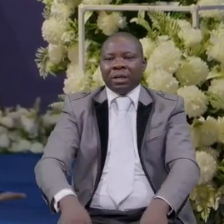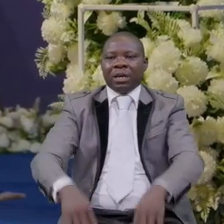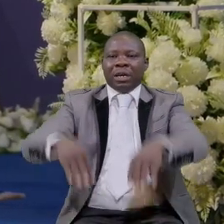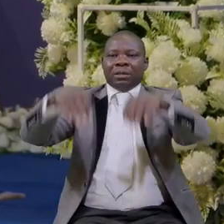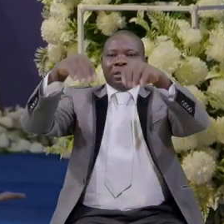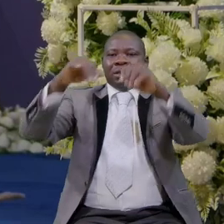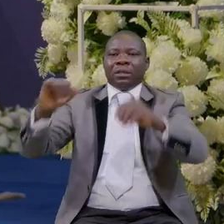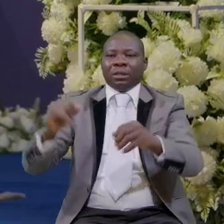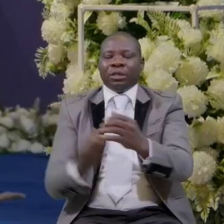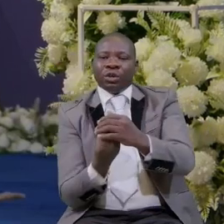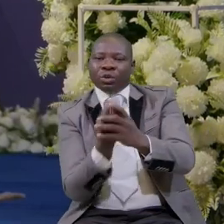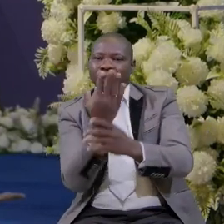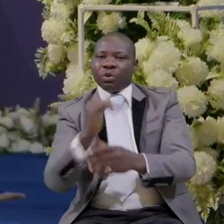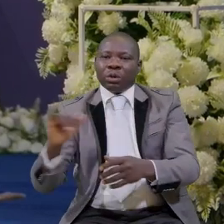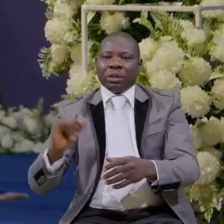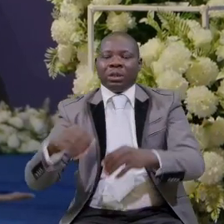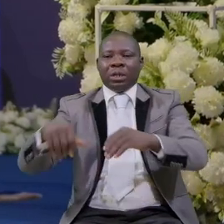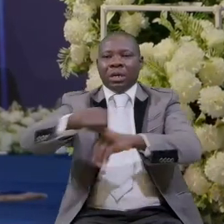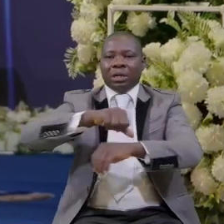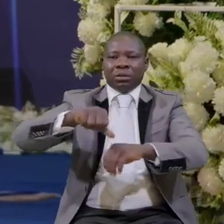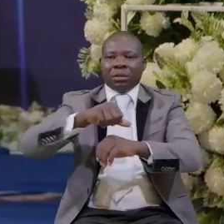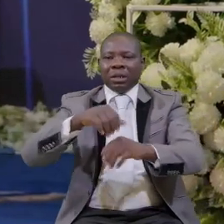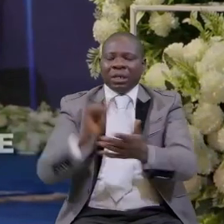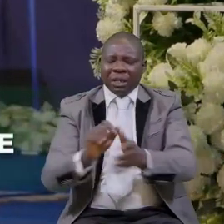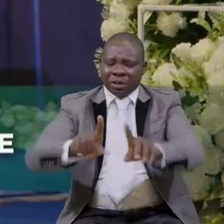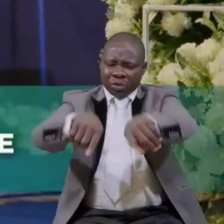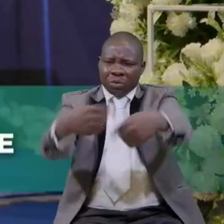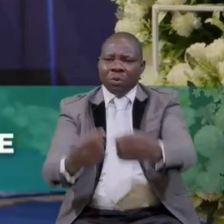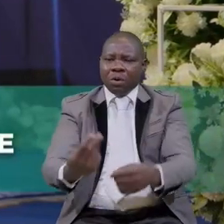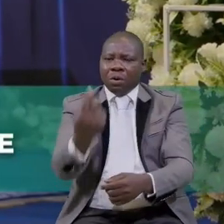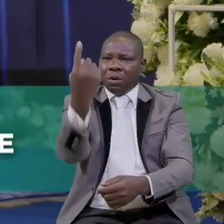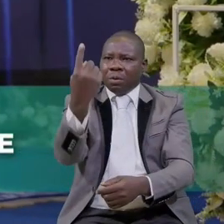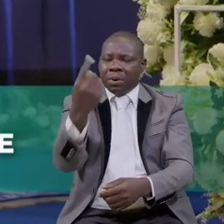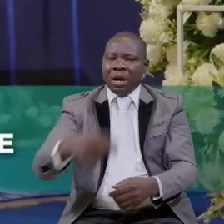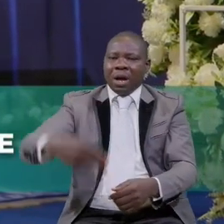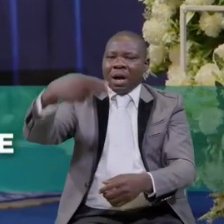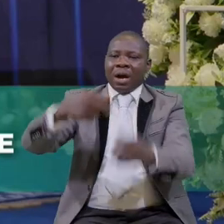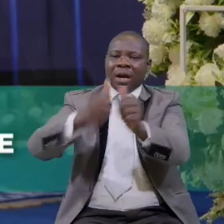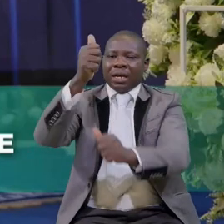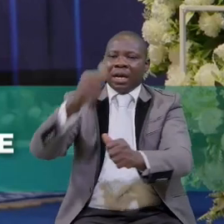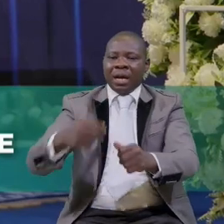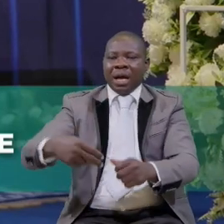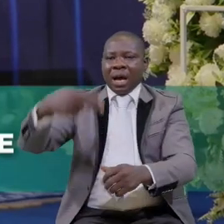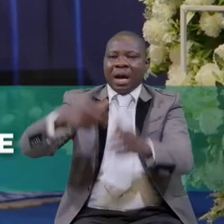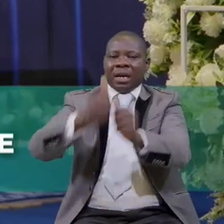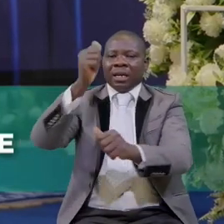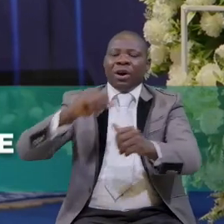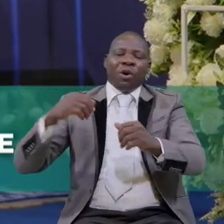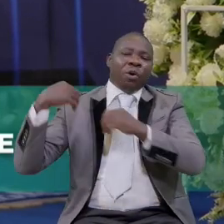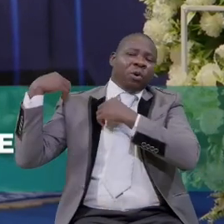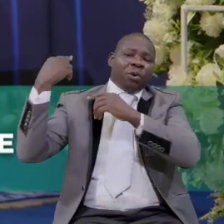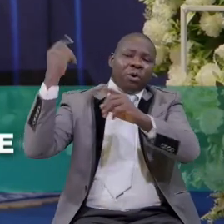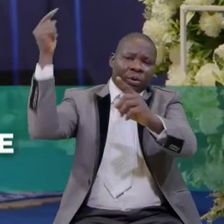qui commence et qui continue à monter, qui monte, va plus haut, jusqu'à ce qu'elle